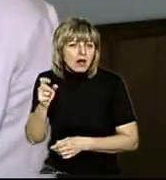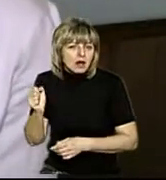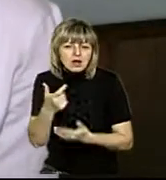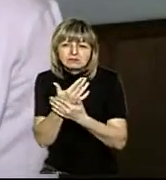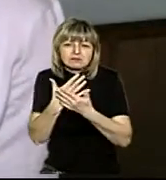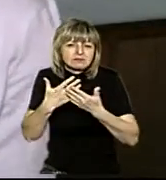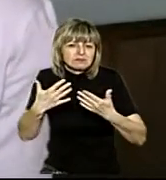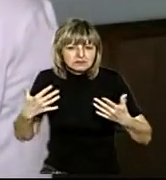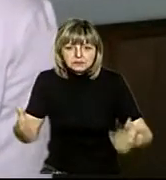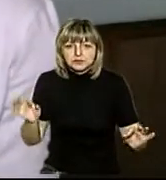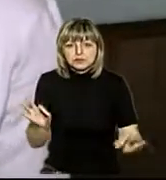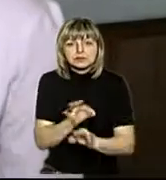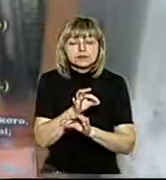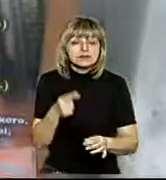«Магніфіката»,